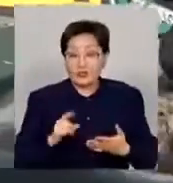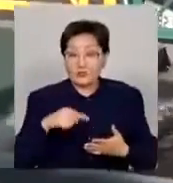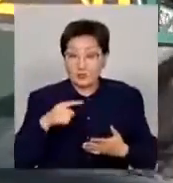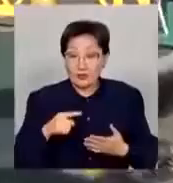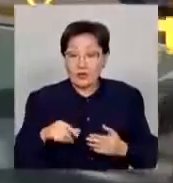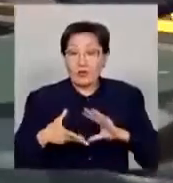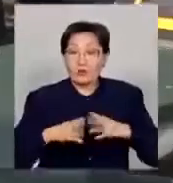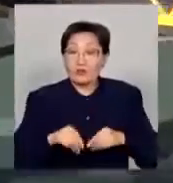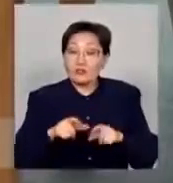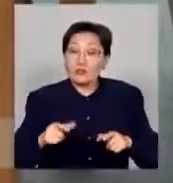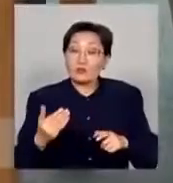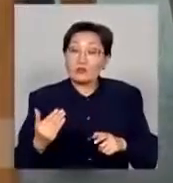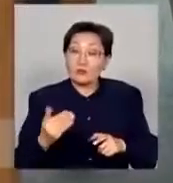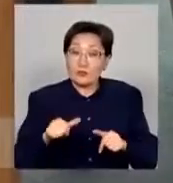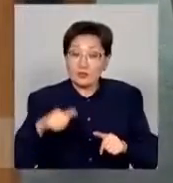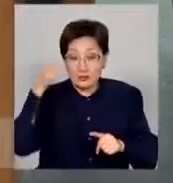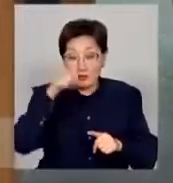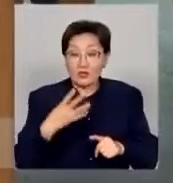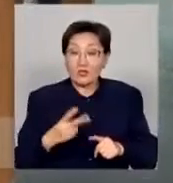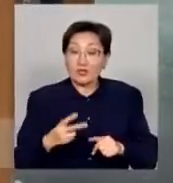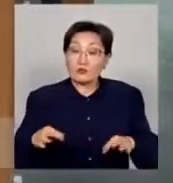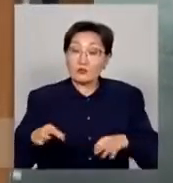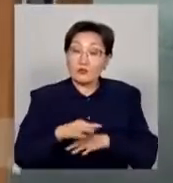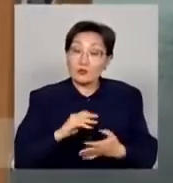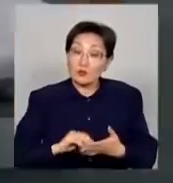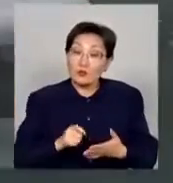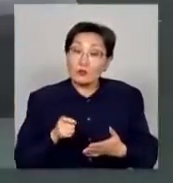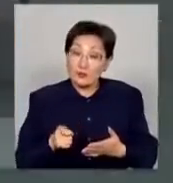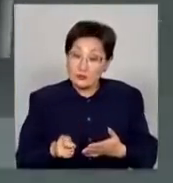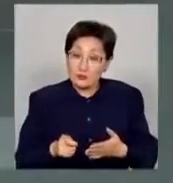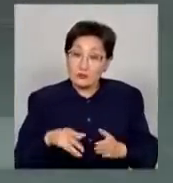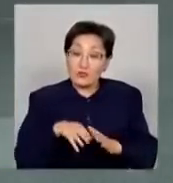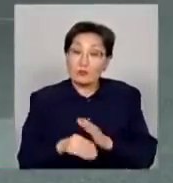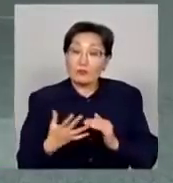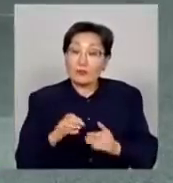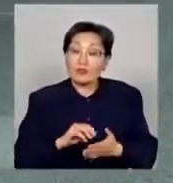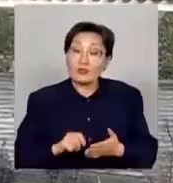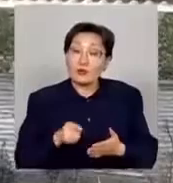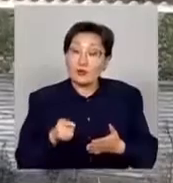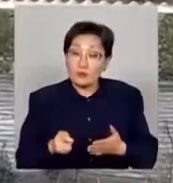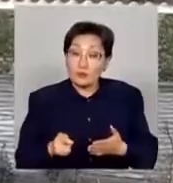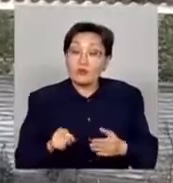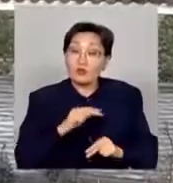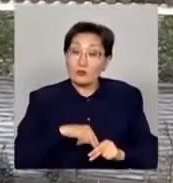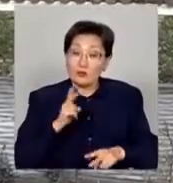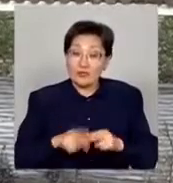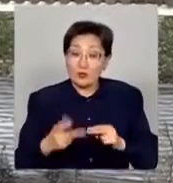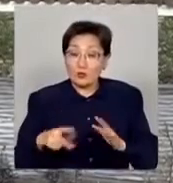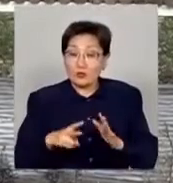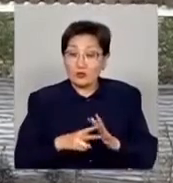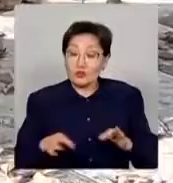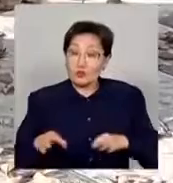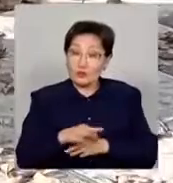айтты. Жалпы тұрғындар тарапынан бұл 42 жобаға өтінім келіп түссе, оның 5-і аяқталған. Қалған 37 жоба